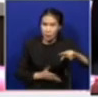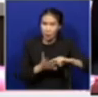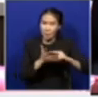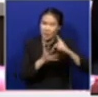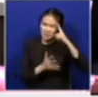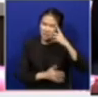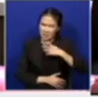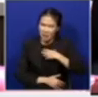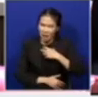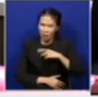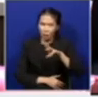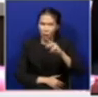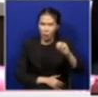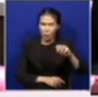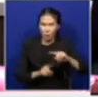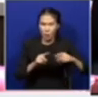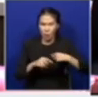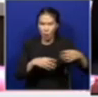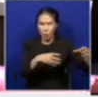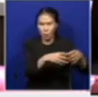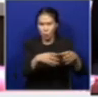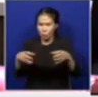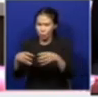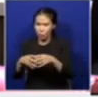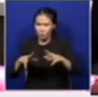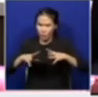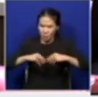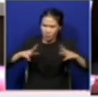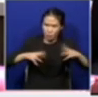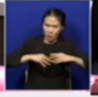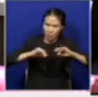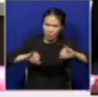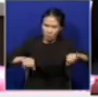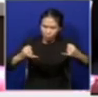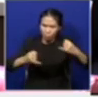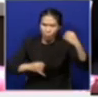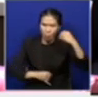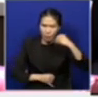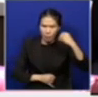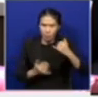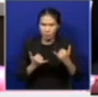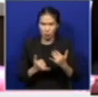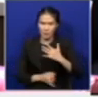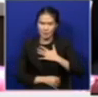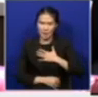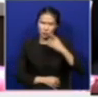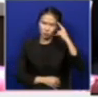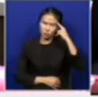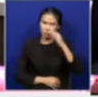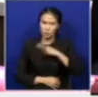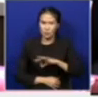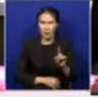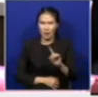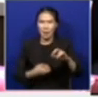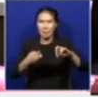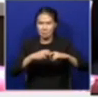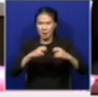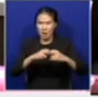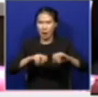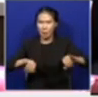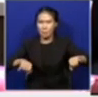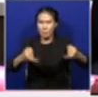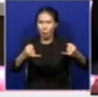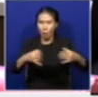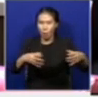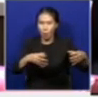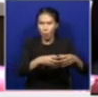างเดียวกันแต่ในที่สุดเราก็เห็นกระแสข่าวว่ารัฐบาลยังคงมีความพยายามที่จะนำ CPTPP เข้าพิจารณา